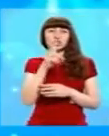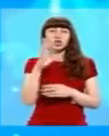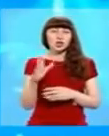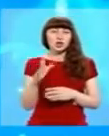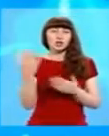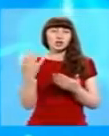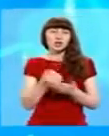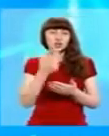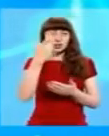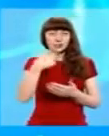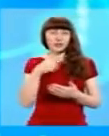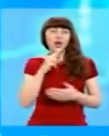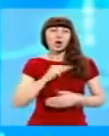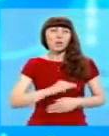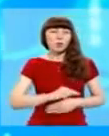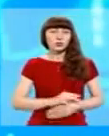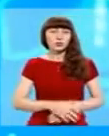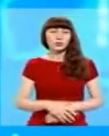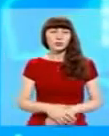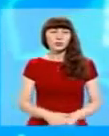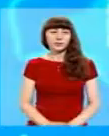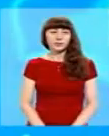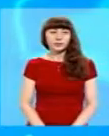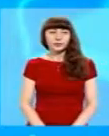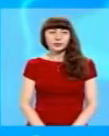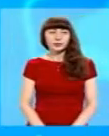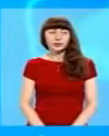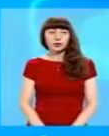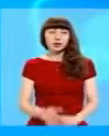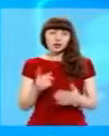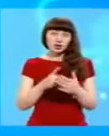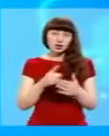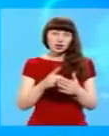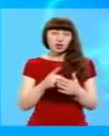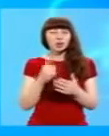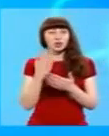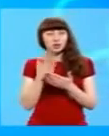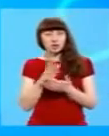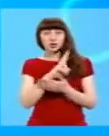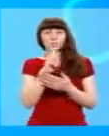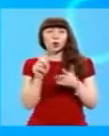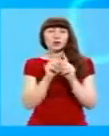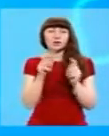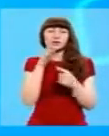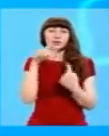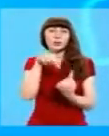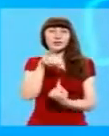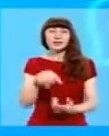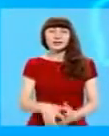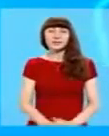баспанамен қамтылып, екі қолға бір күрек тапты. Мемлекеттік грант ұтып алып, жеке ісін ашып, несібесін мұлайтып жатқандар да жоқ